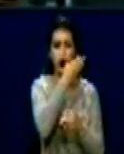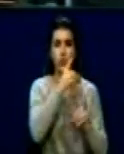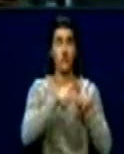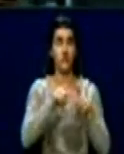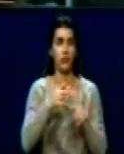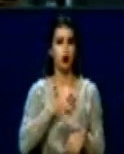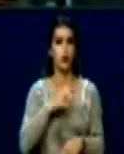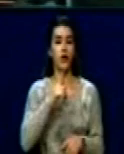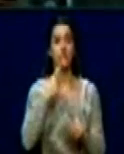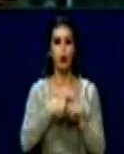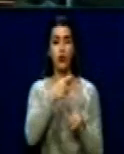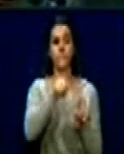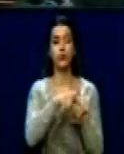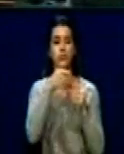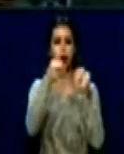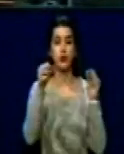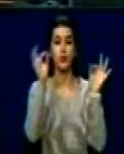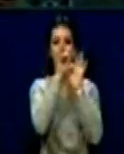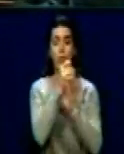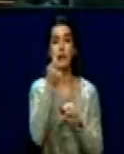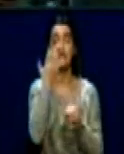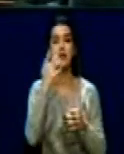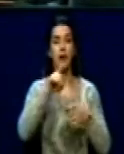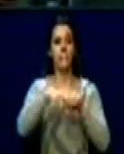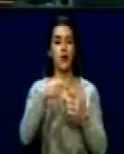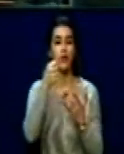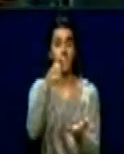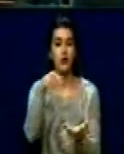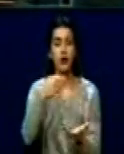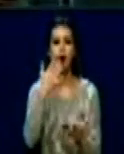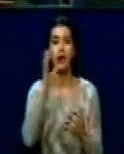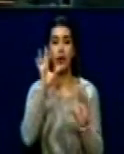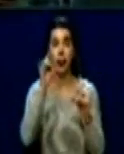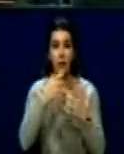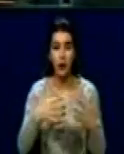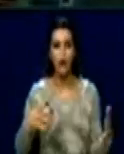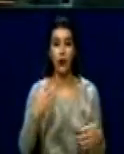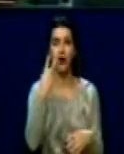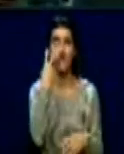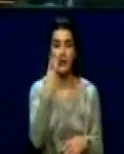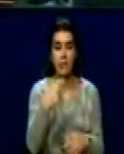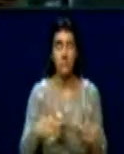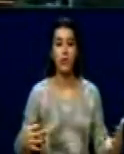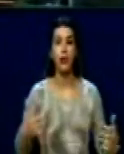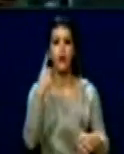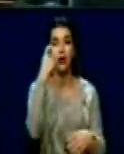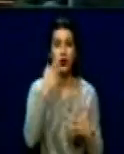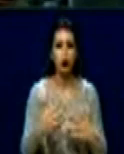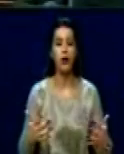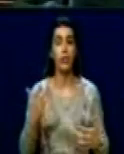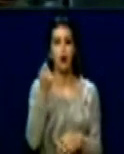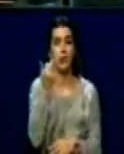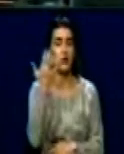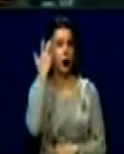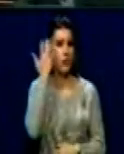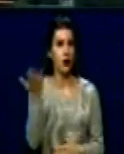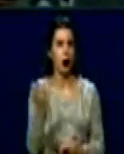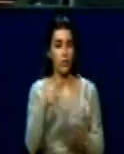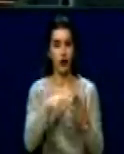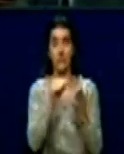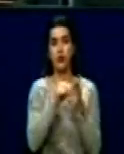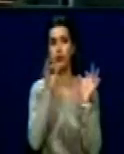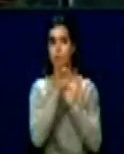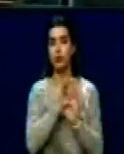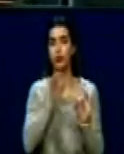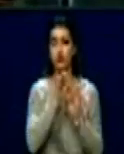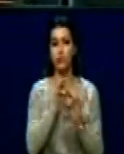treguar deputetëve të Kuvendit të Republikës së Kosovës se sa do të jetë ky fond. A do të jetë 10 milion, 15, 20, 50, 100? Pra sa do të jetë buxheti